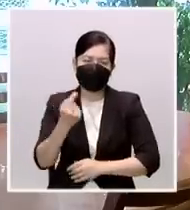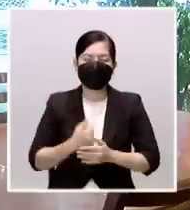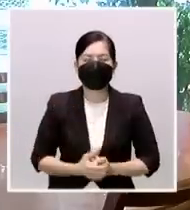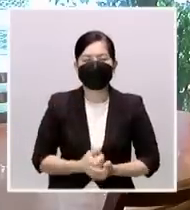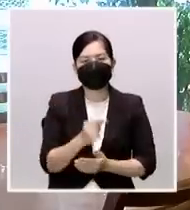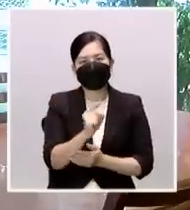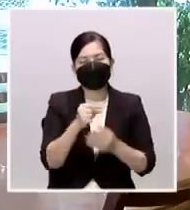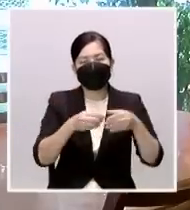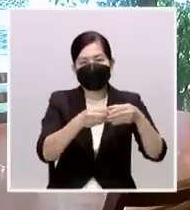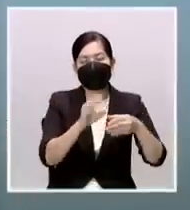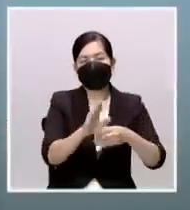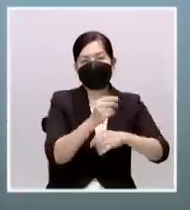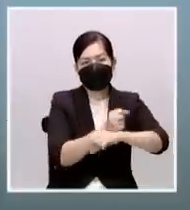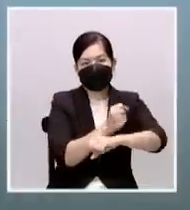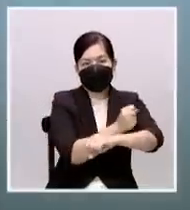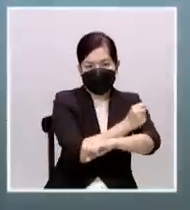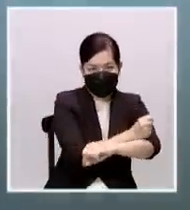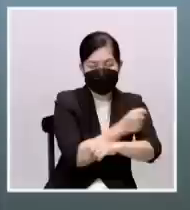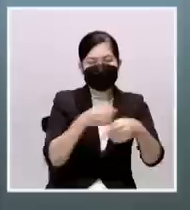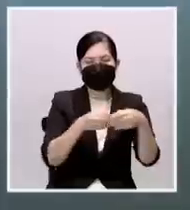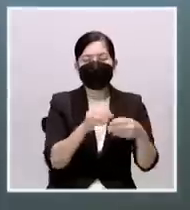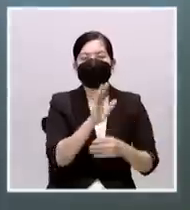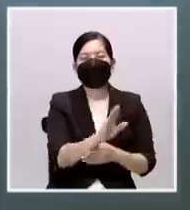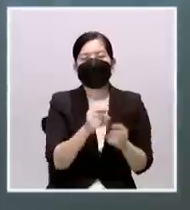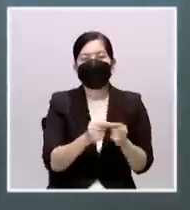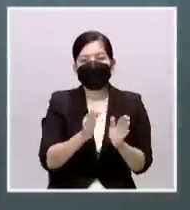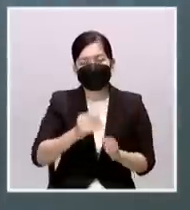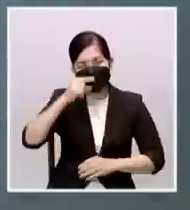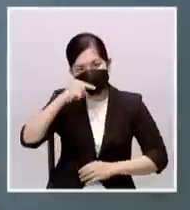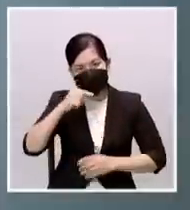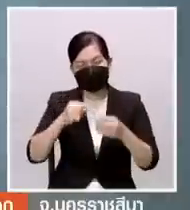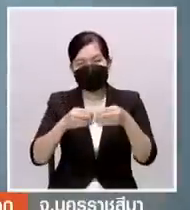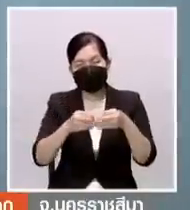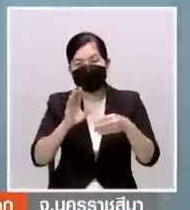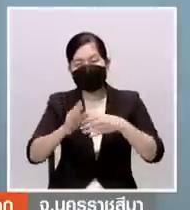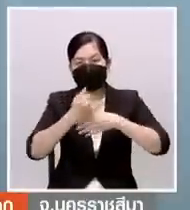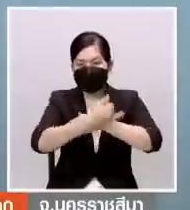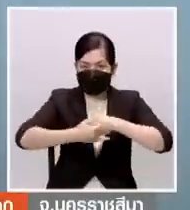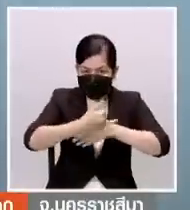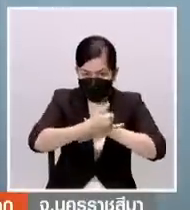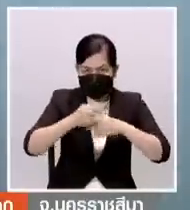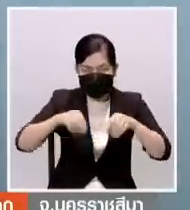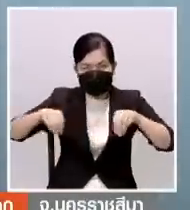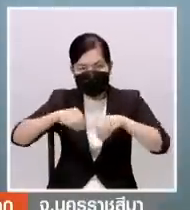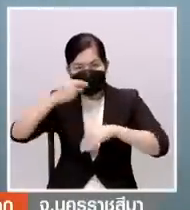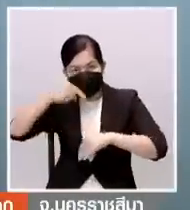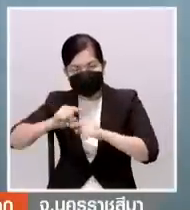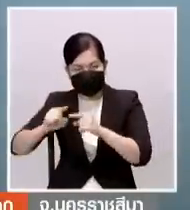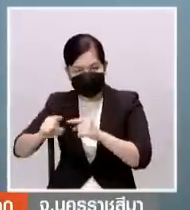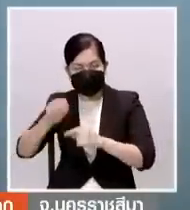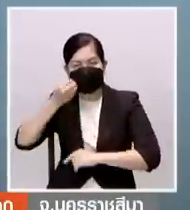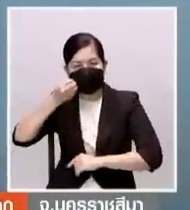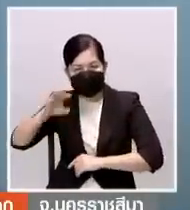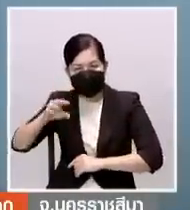ทำให้แรงงานบางส่วนครับไม่ว่าจะเป็นแรงงานคนไทยเองหรือว่าต่างด้าวนะครับได้เดินทางกลับภูมิลำเนาอย่างเมื่อว